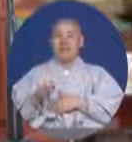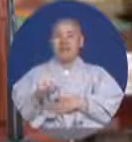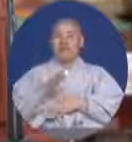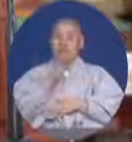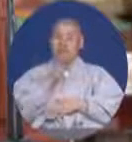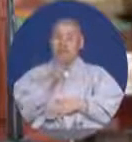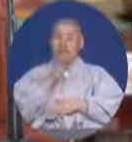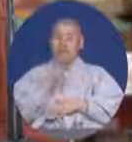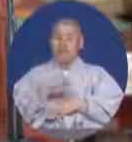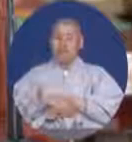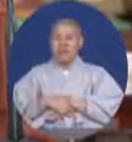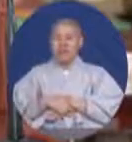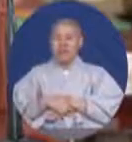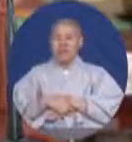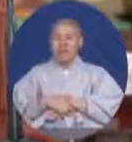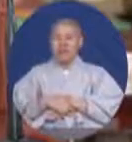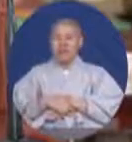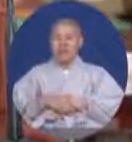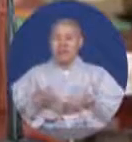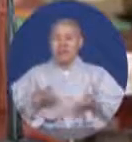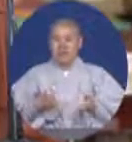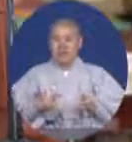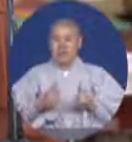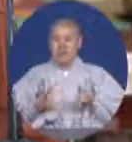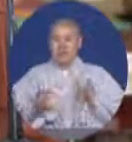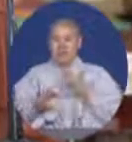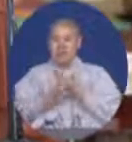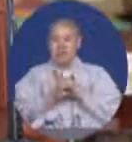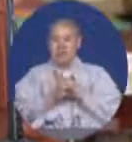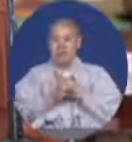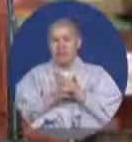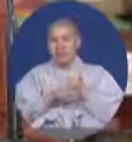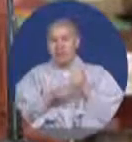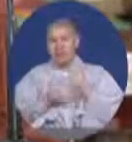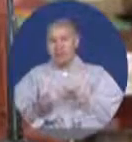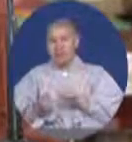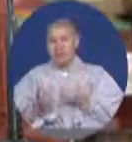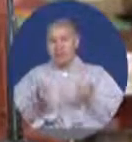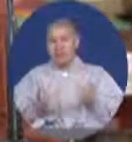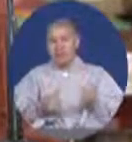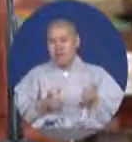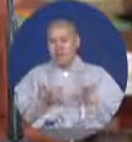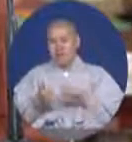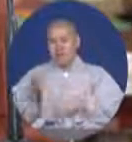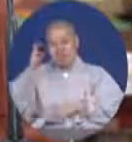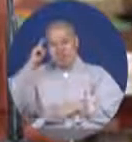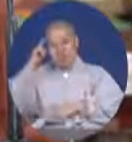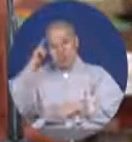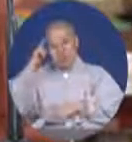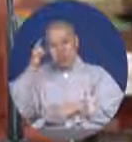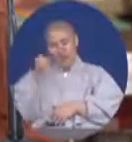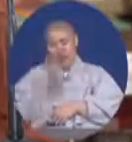맞죠? 안 나면 안 죽는데 그 죽을 생각은 꿈에도 없이 그냥 날라고만